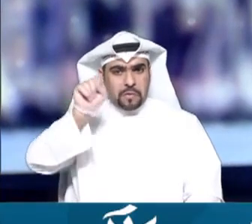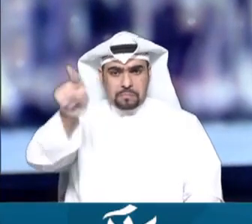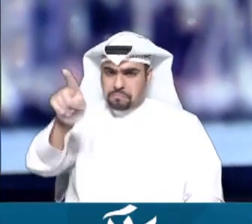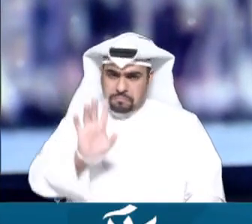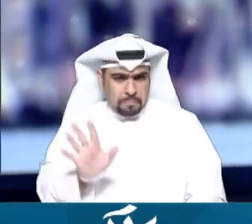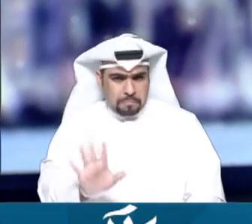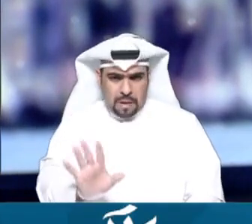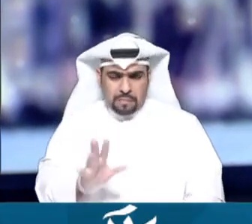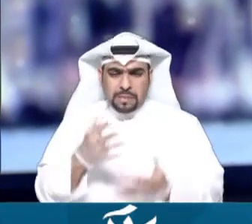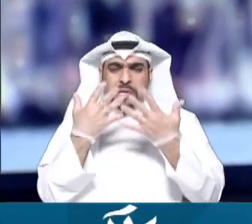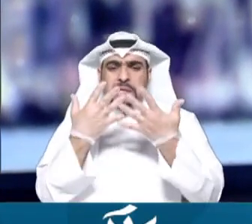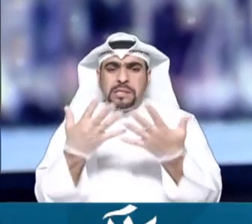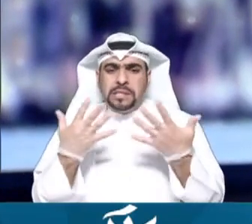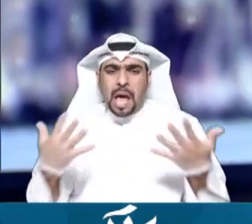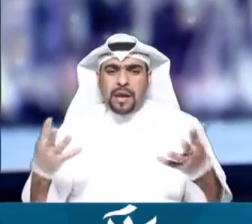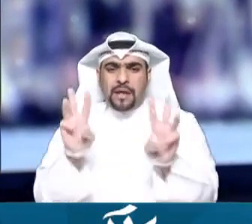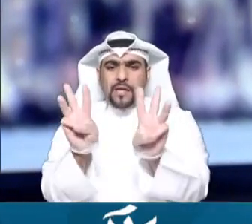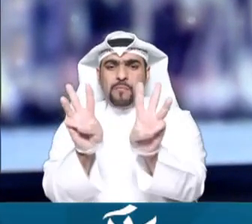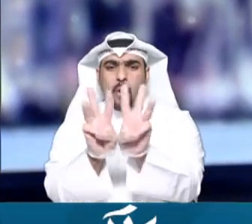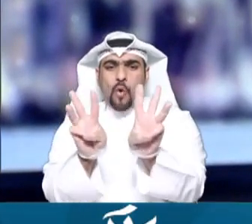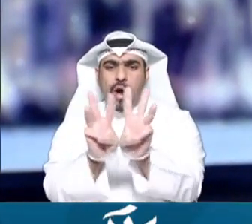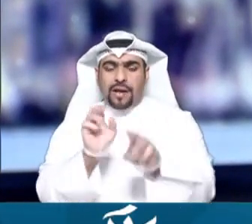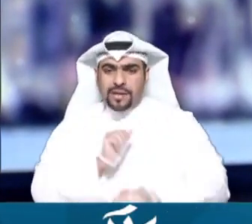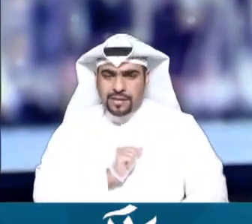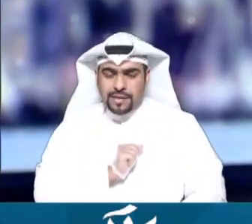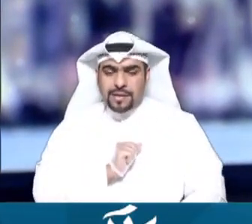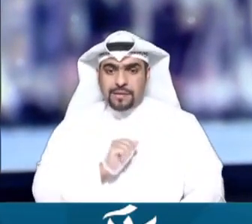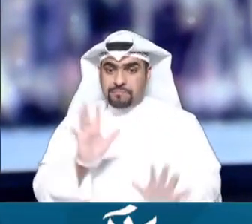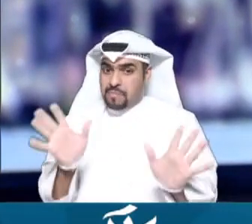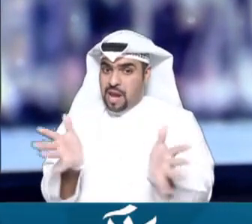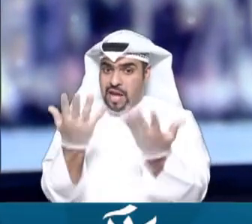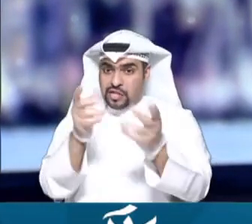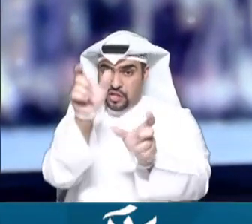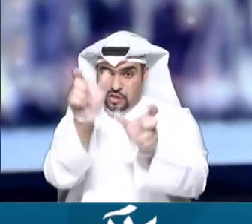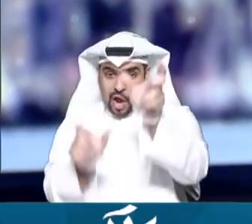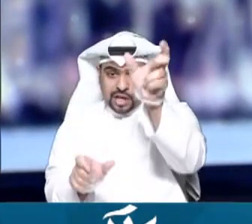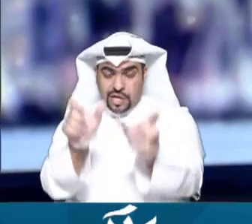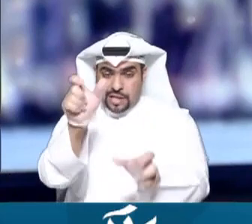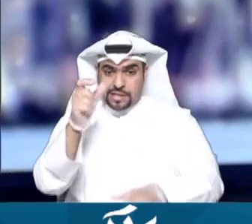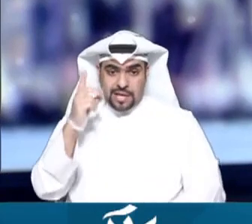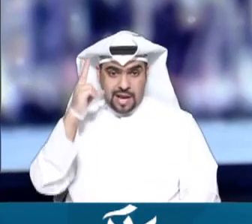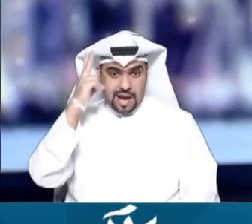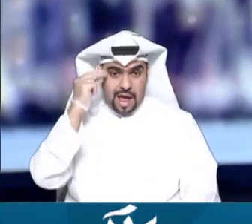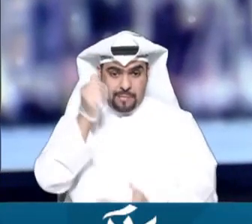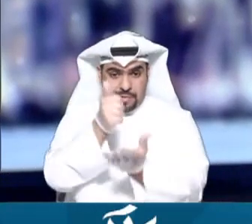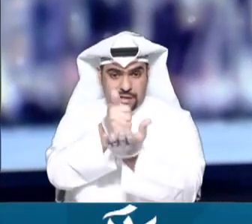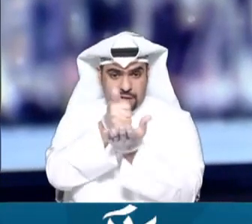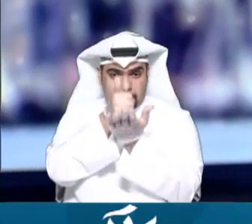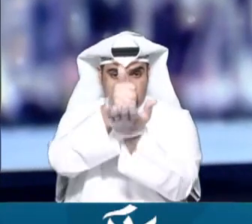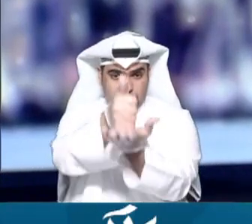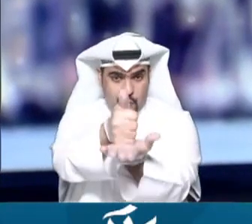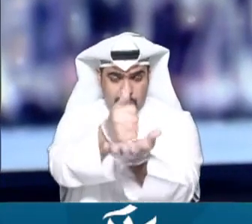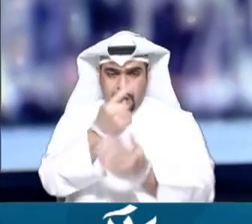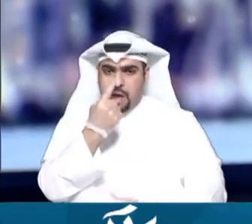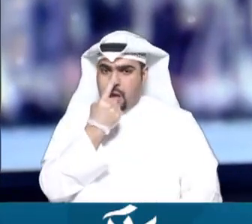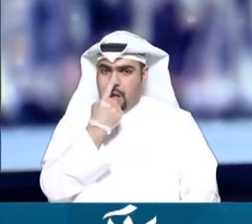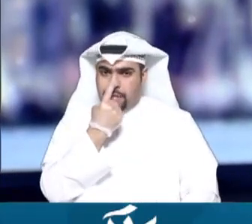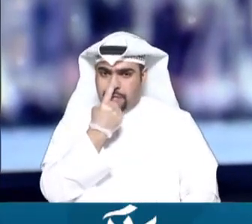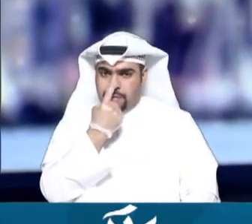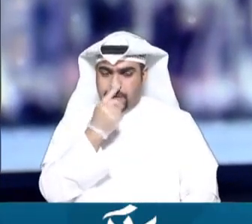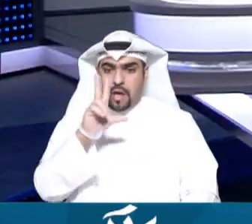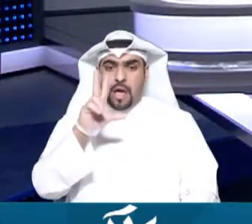يبي يطلب مساعده، يبي يتطوع، يبي يعمل من خلال منظومه عمل البنك الكويتي للطعام بجميع